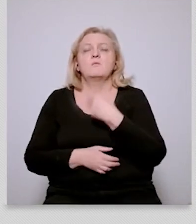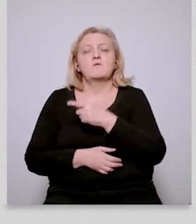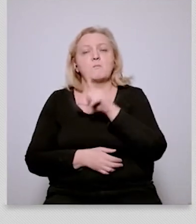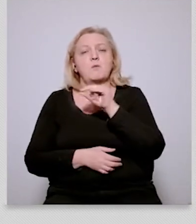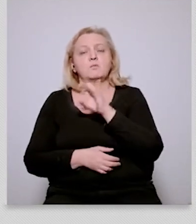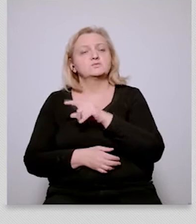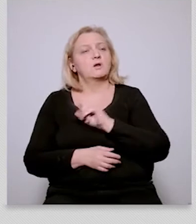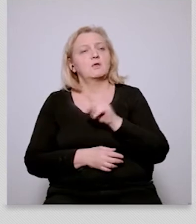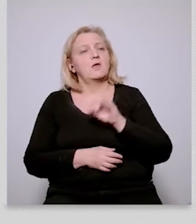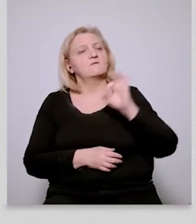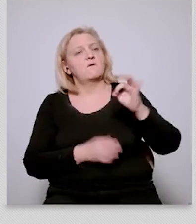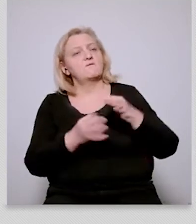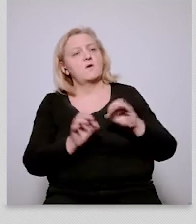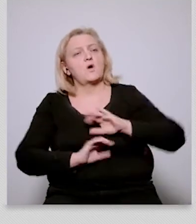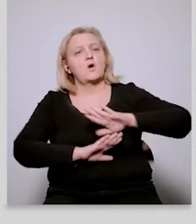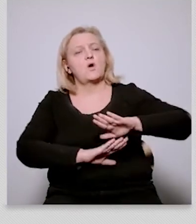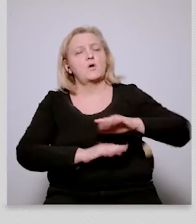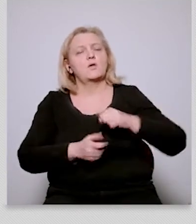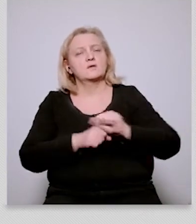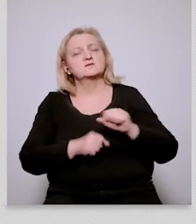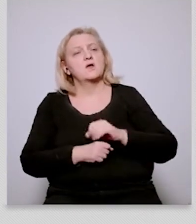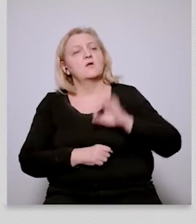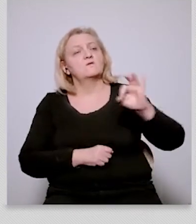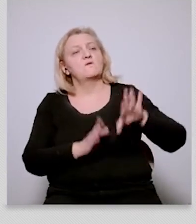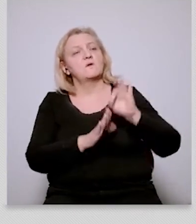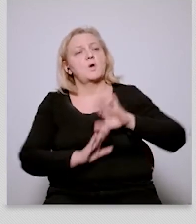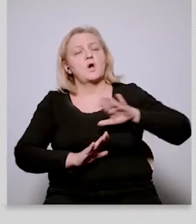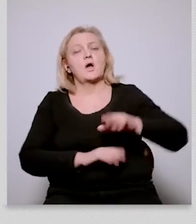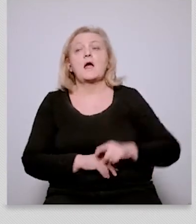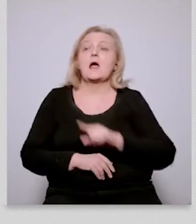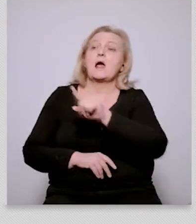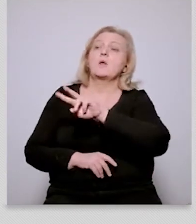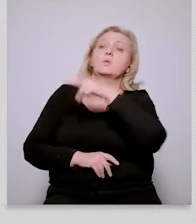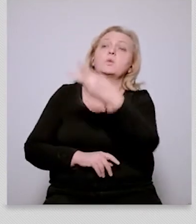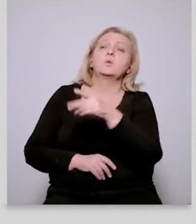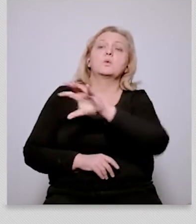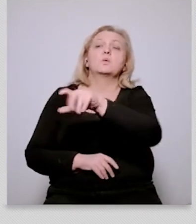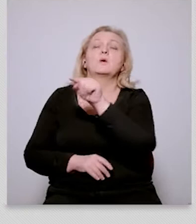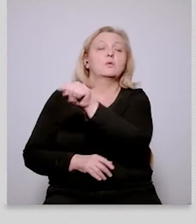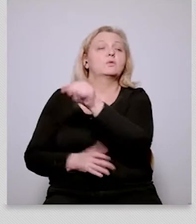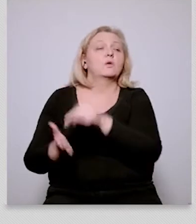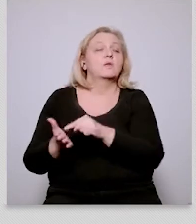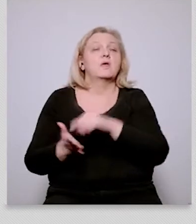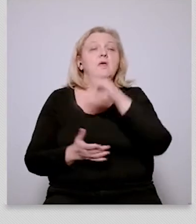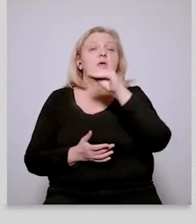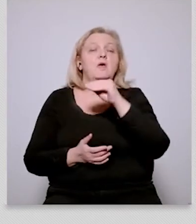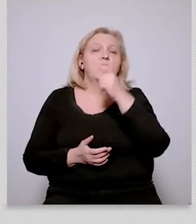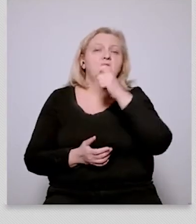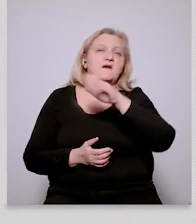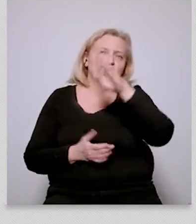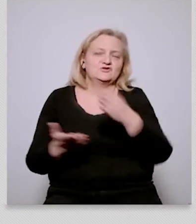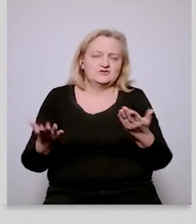twojej wolności, bronimy twojego wyboru, a ci z drugiej strony to ekofaszyści,